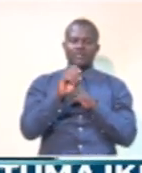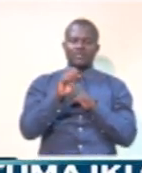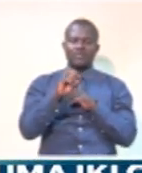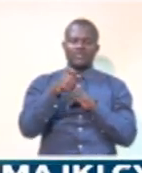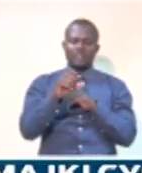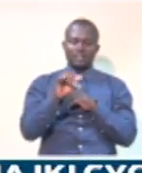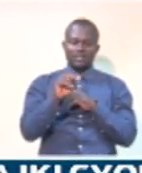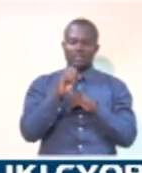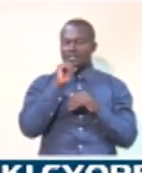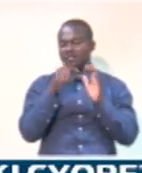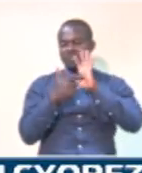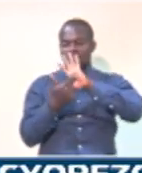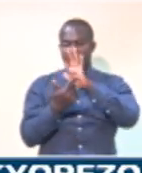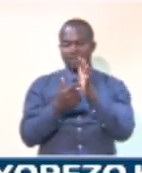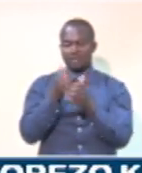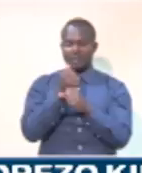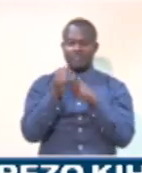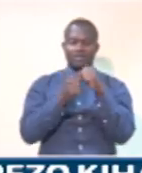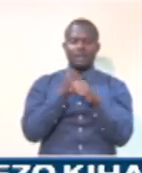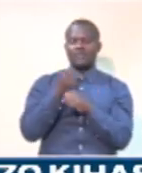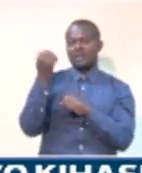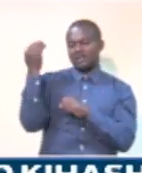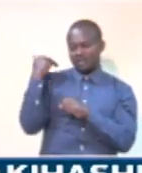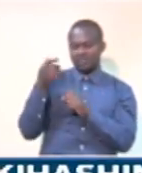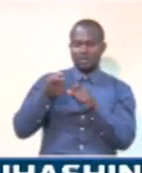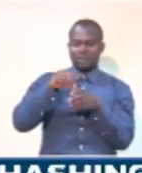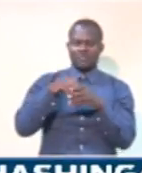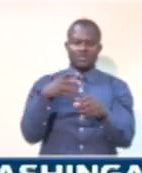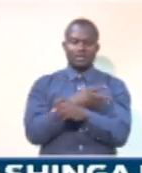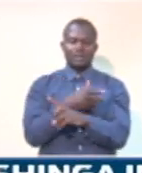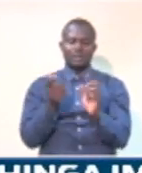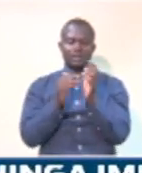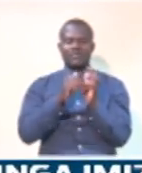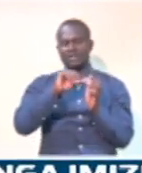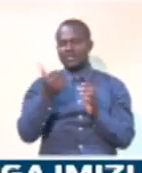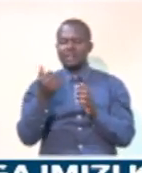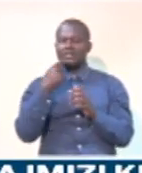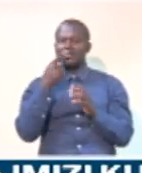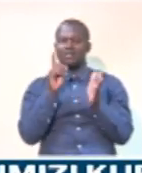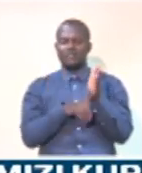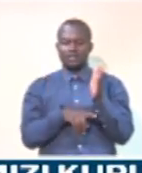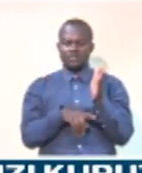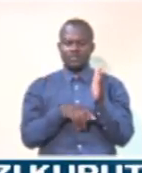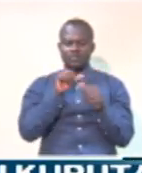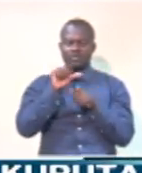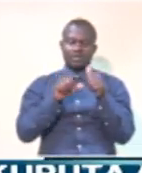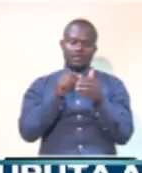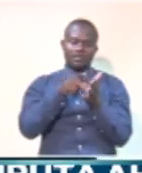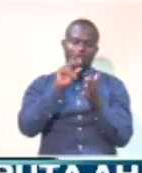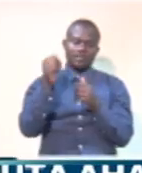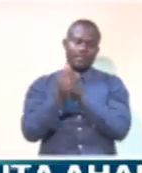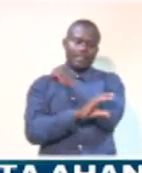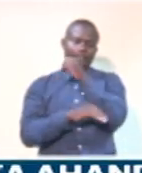bugaragara. Hari byagiye bikorwa mu myaka yashize, ubu ni ukongera imbaraga. Ariko ikindi wenda navuga ni uko ku byerekeranye n'abatumiza